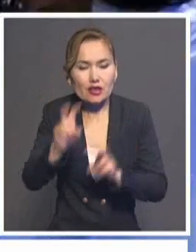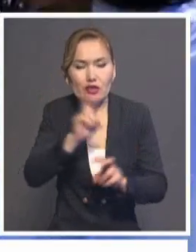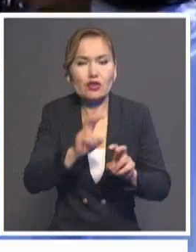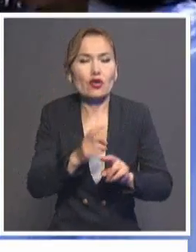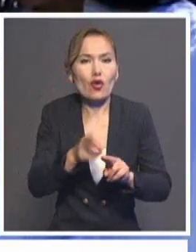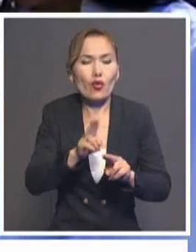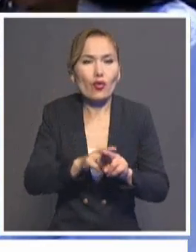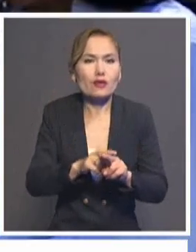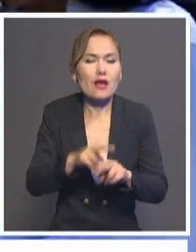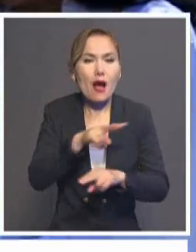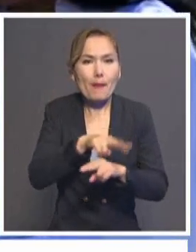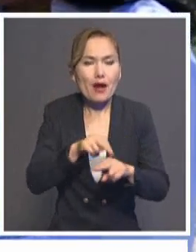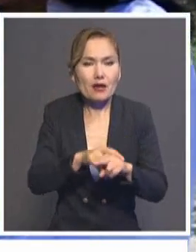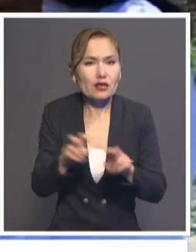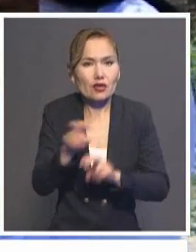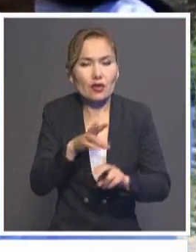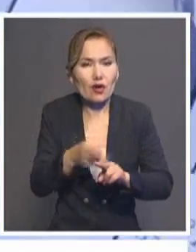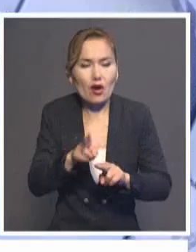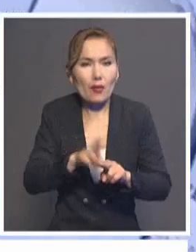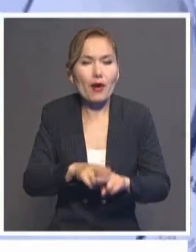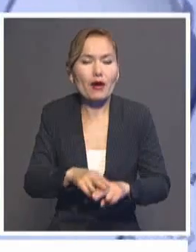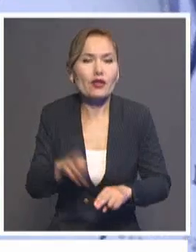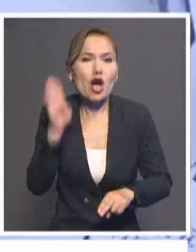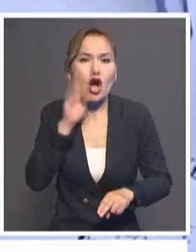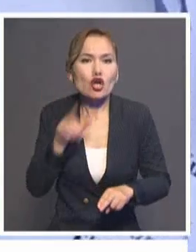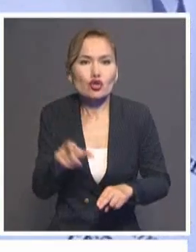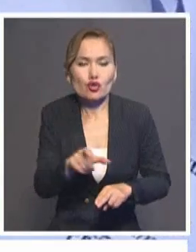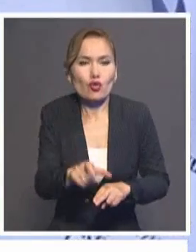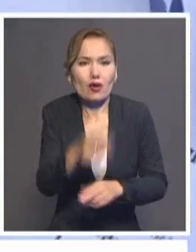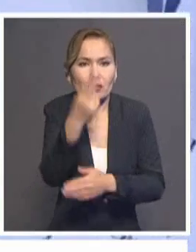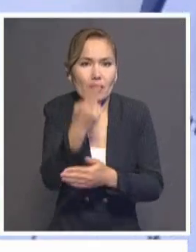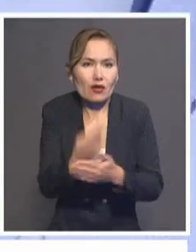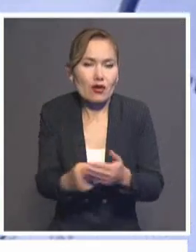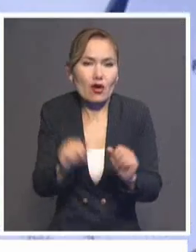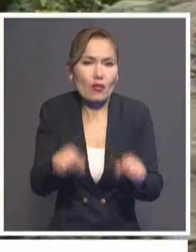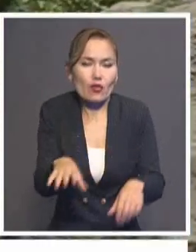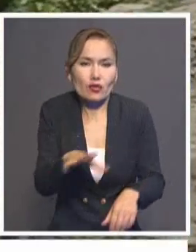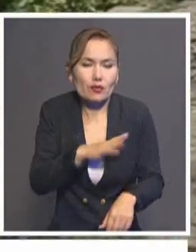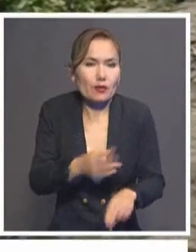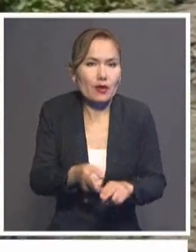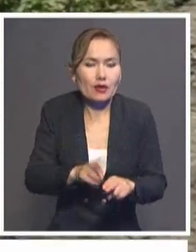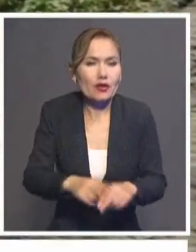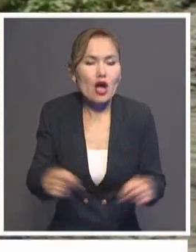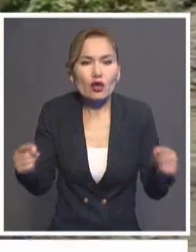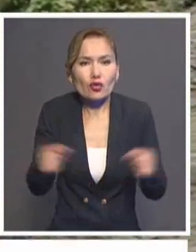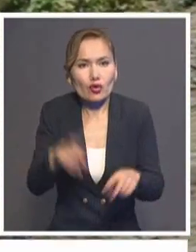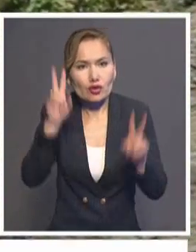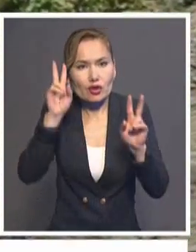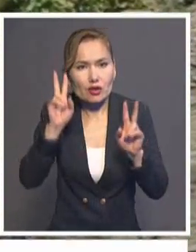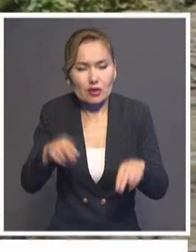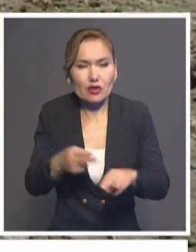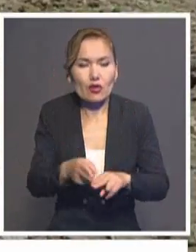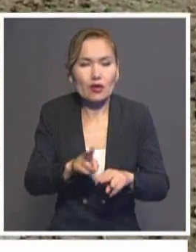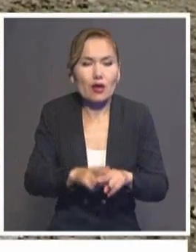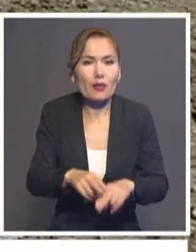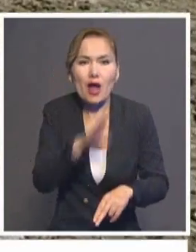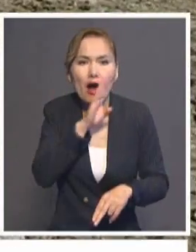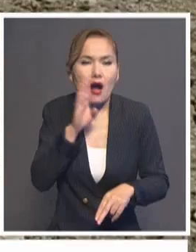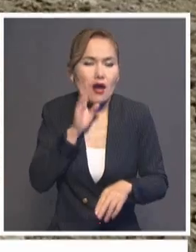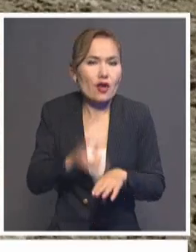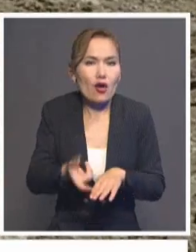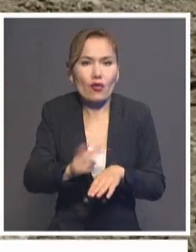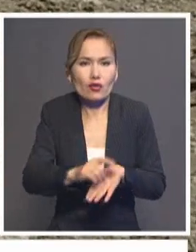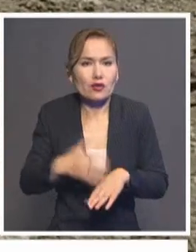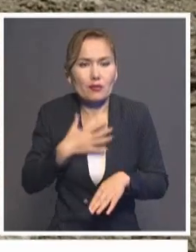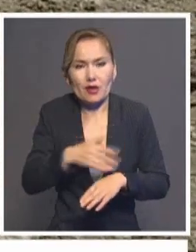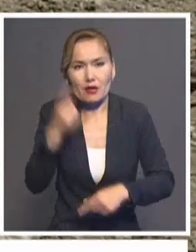рет Қаратал өзенінің жағасынан көрген. Анасының айтуынша досы суға түсейік деп ертіп кеткен. Кейін Иса суға батып кетті деп хабарлаған. Зар илеген ана